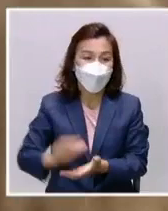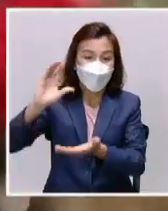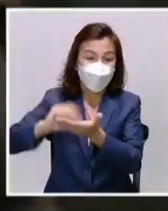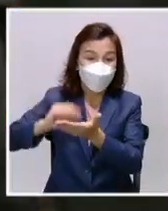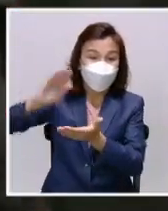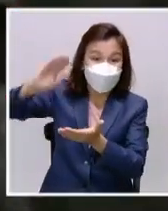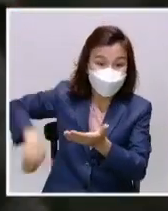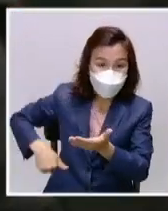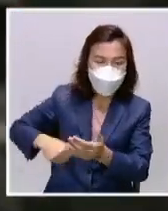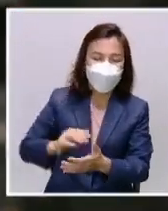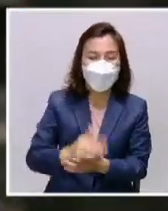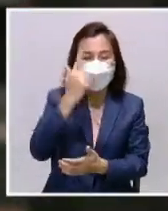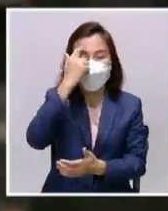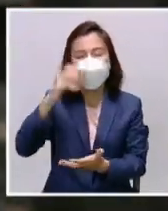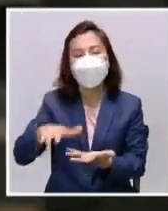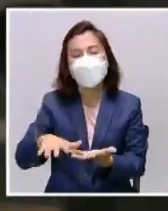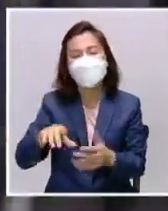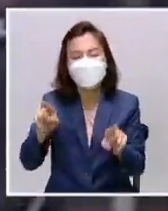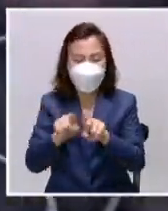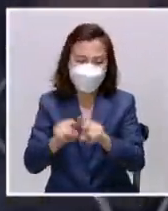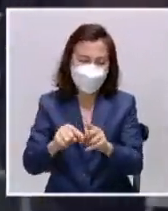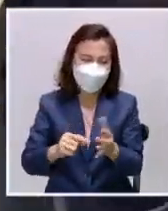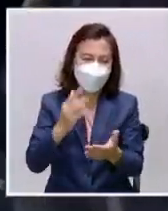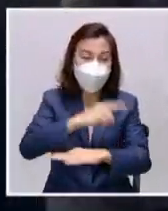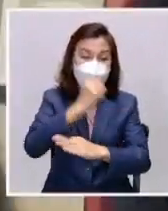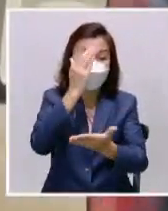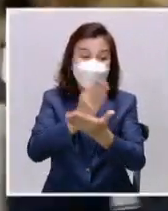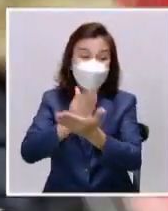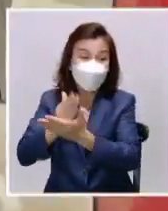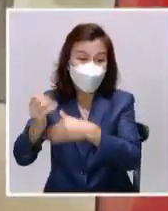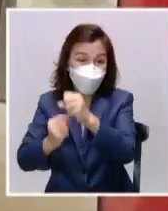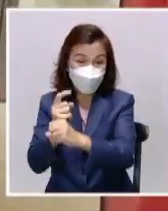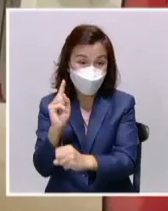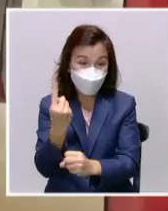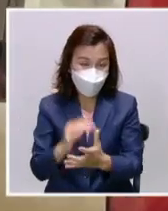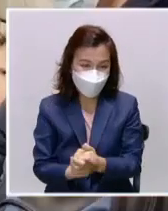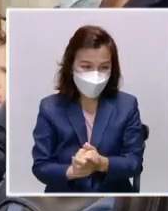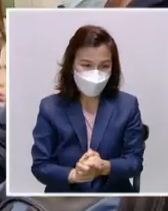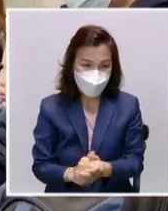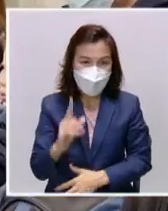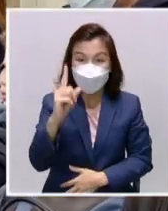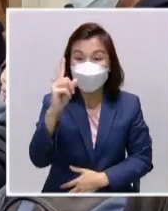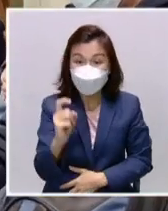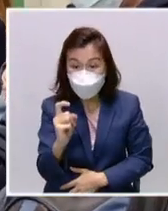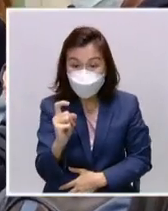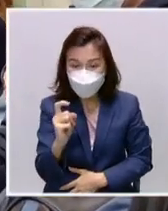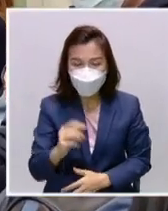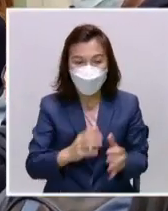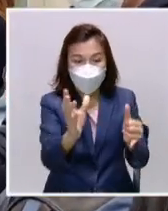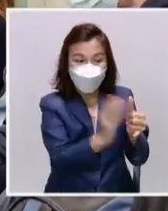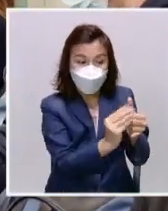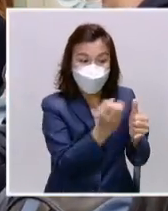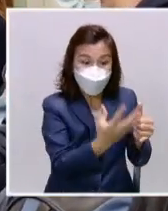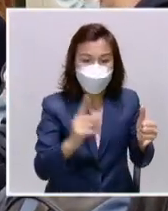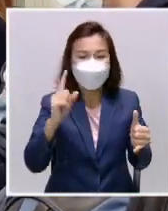ช้าเนื่องจากวันหยุดยาวรวมอยู่ด้วยก็ตามคริสวิตี้หัวหน้าเจ้าหน้าที่การแพทย์กล่าวว่าอัตราการเสียชีวิตไม่ได้เพิ่มขึ้นตามจำนวนผู้ป่วยที่